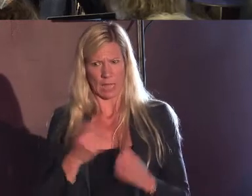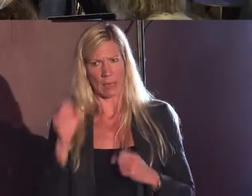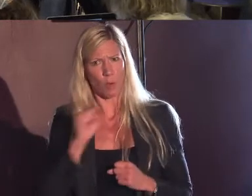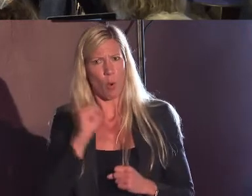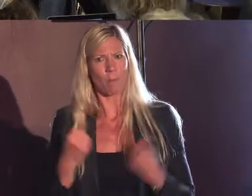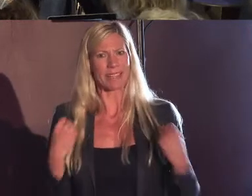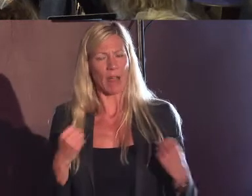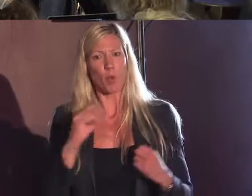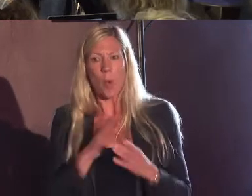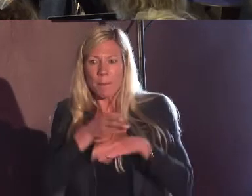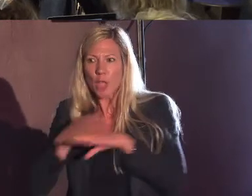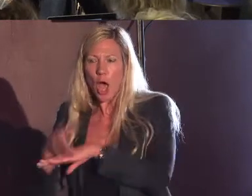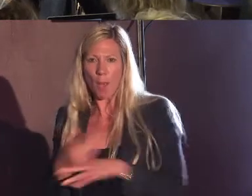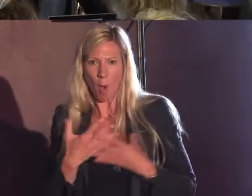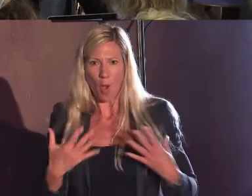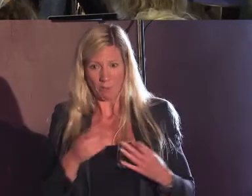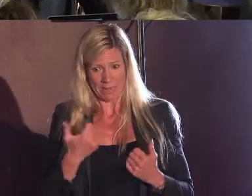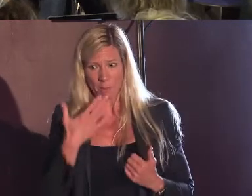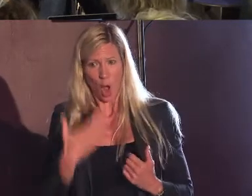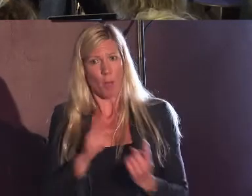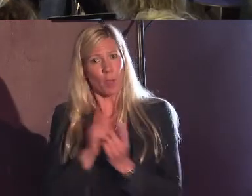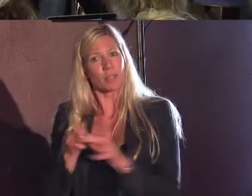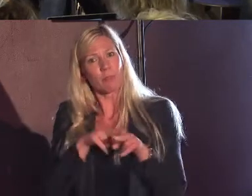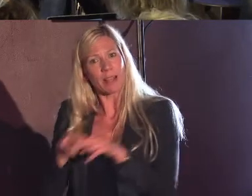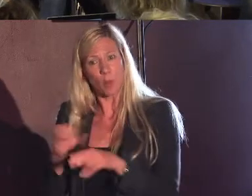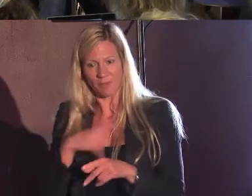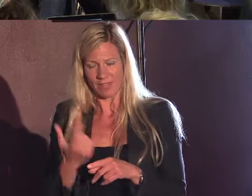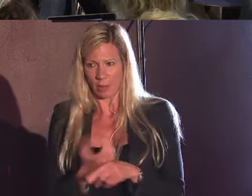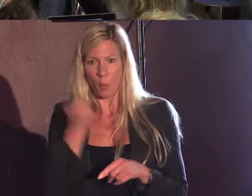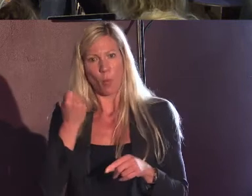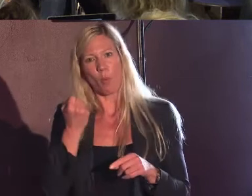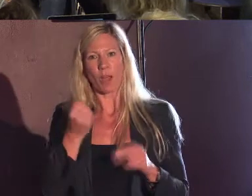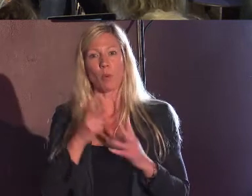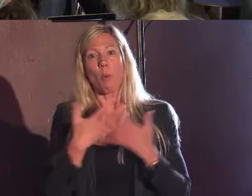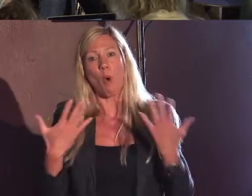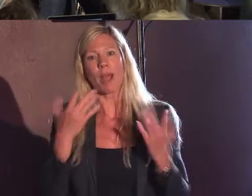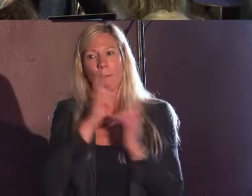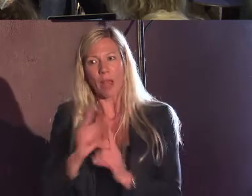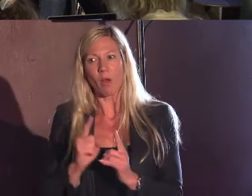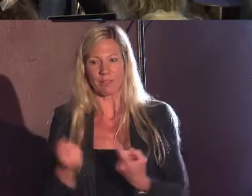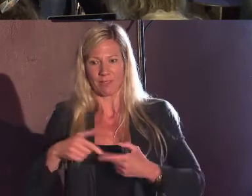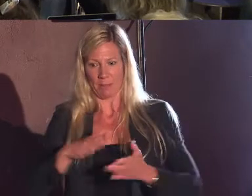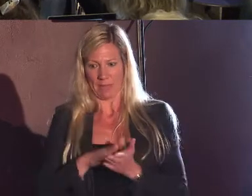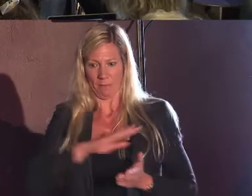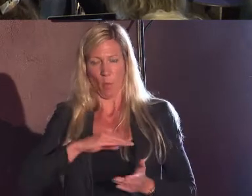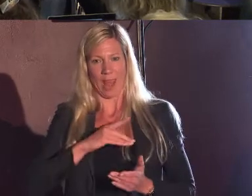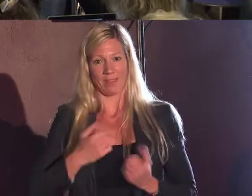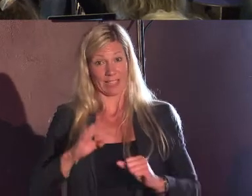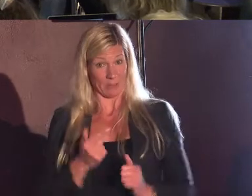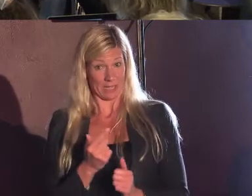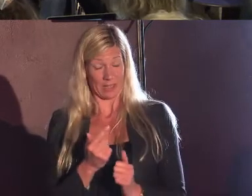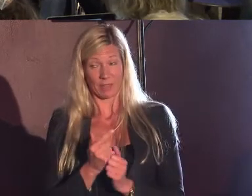annat. Men vilka mötesplatser vi har när vi når så många människor med vår verksamhet. Och det är ju